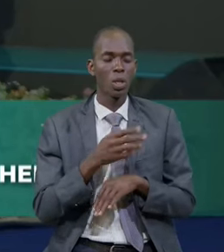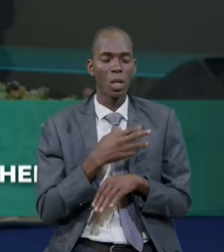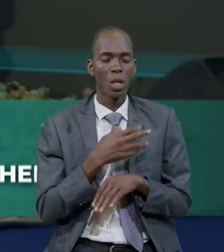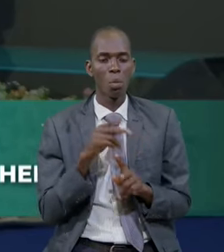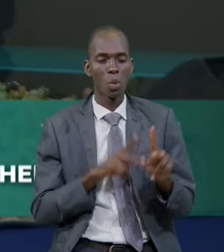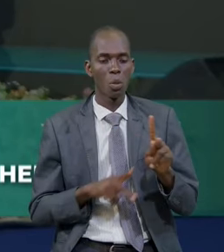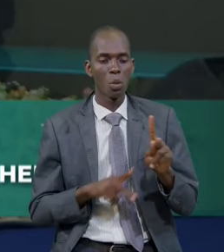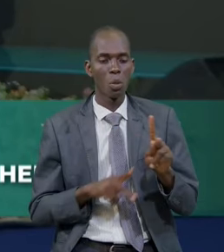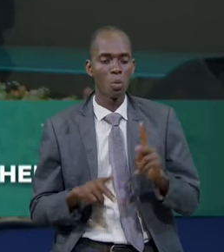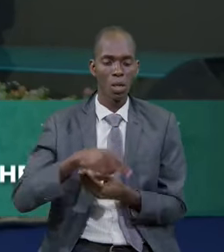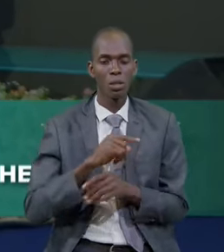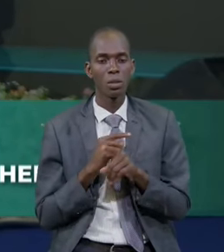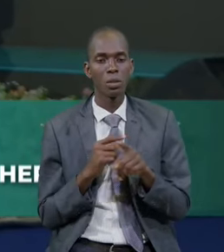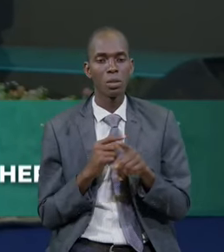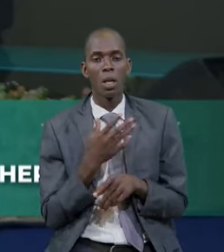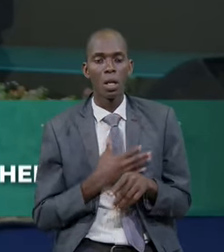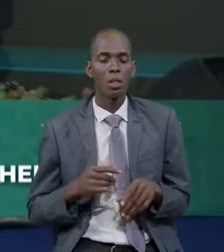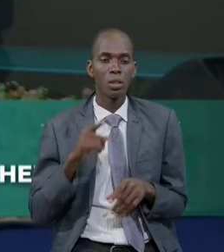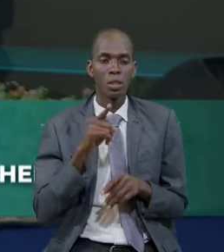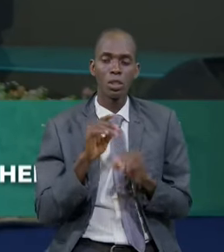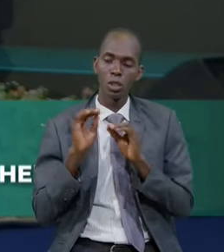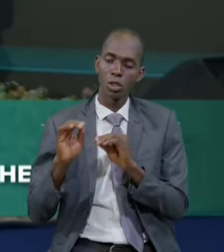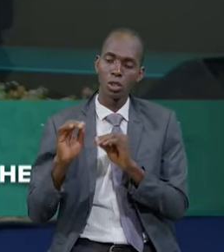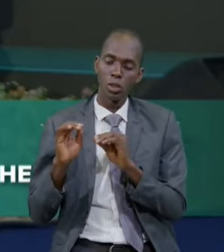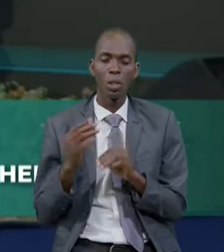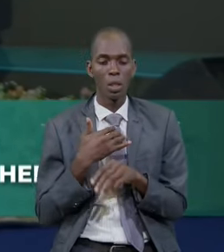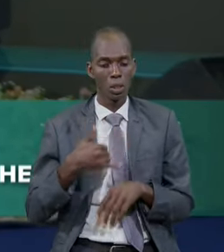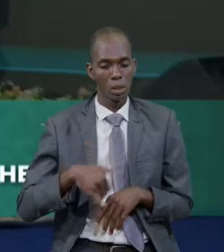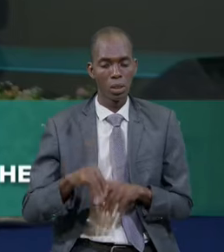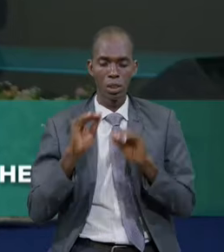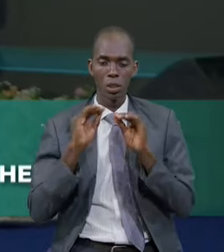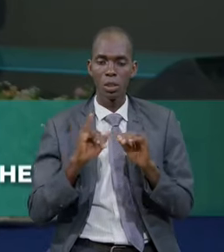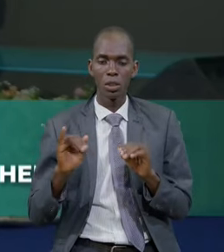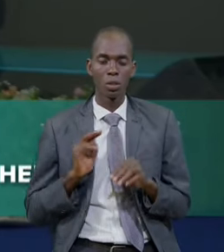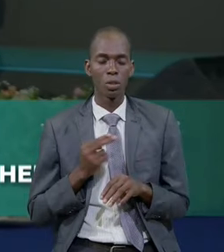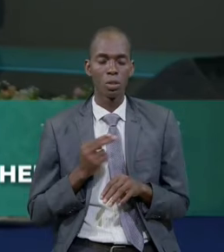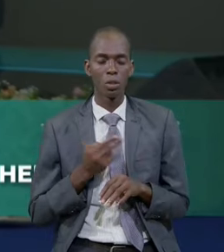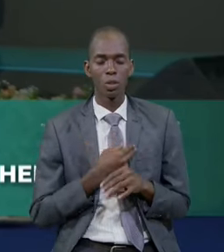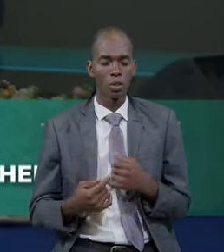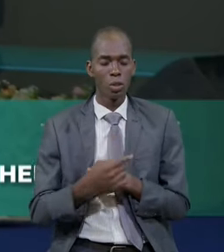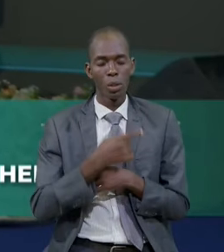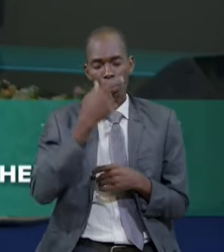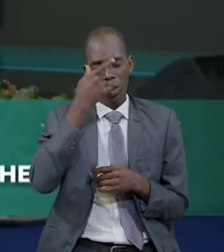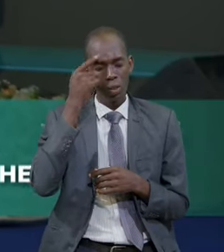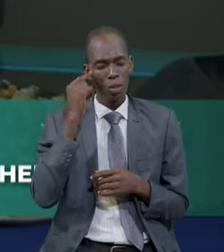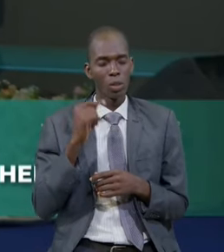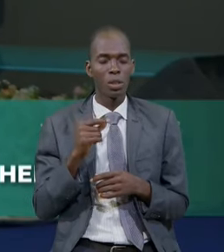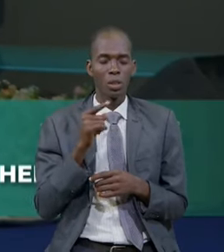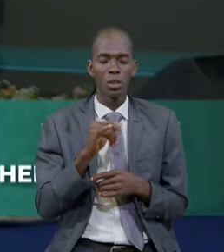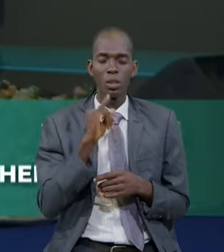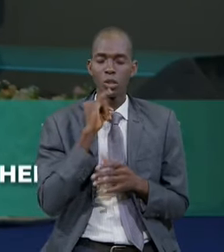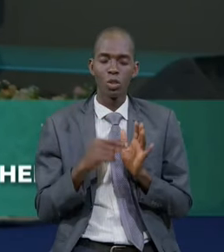territoire. Il leur a enseigné la parole et il nous enseigne aujourd'hui parce qu'il nous montre, il montre aux brebis